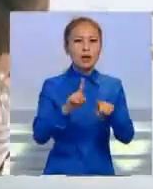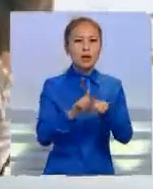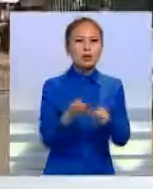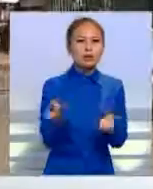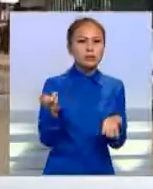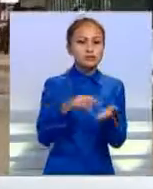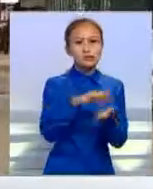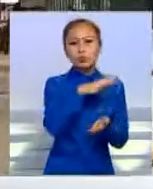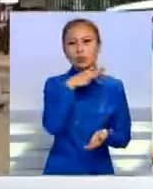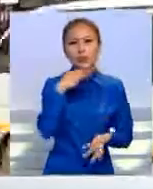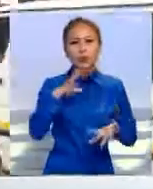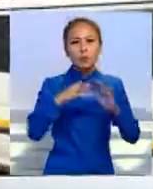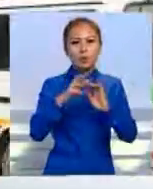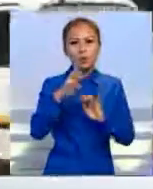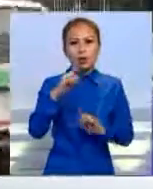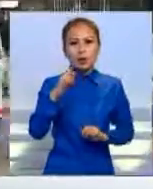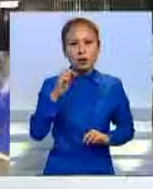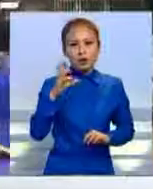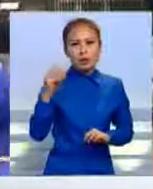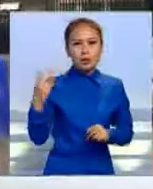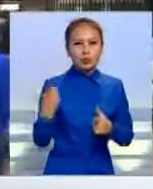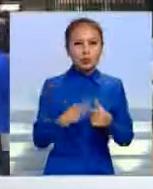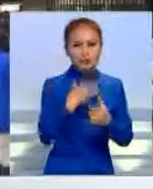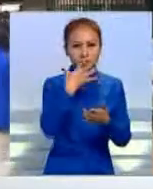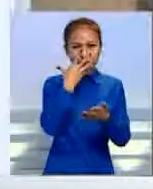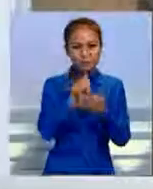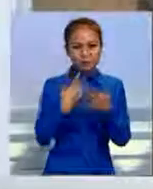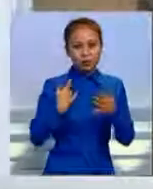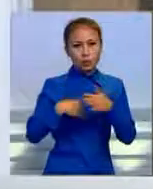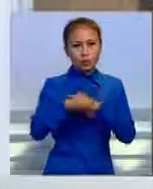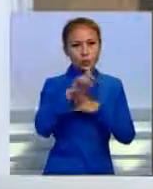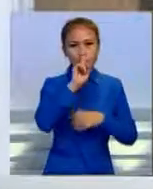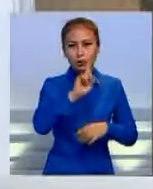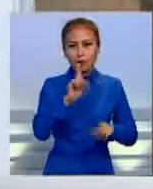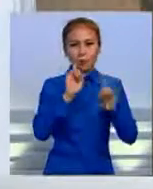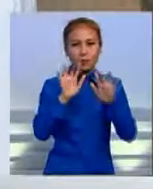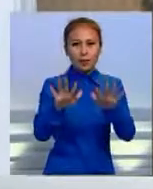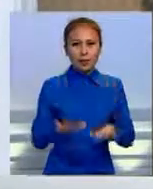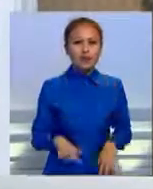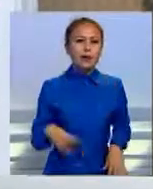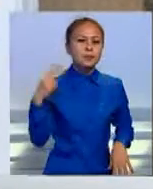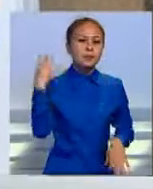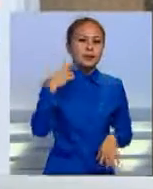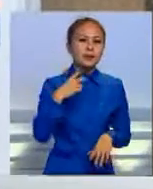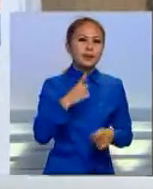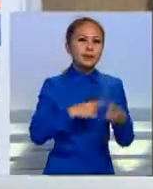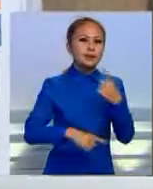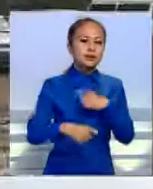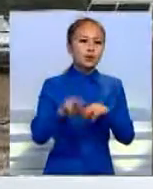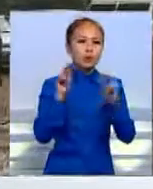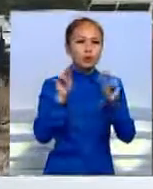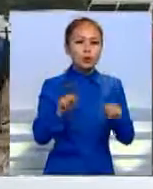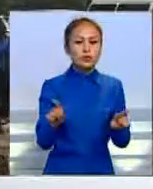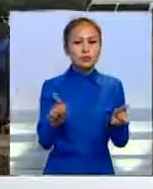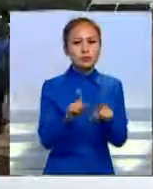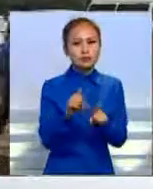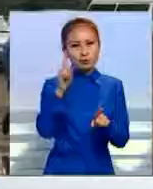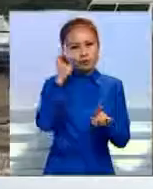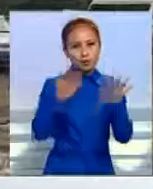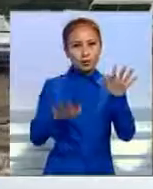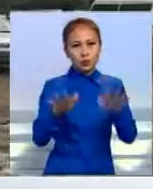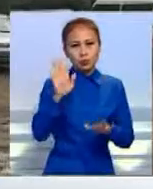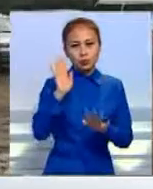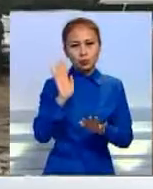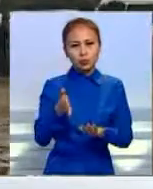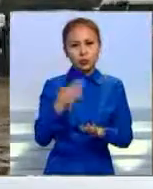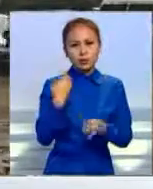келген қаламайды. Сондықтан олар, мұға бөл өзіріпмен қызметтен кетпесе, парламенттен президенттің әділдігіне күмән келтіріп, вұлтым